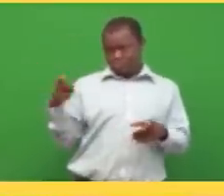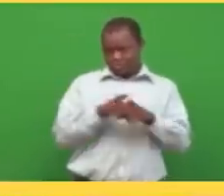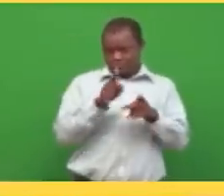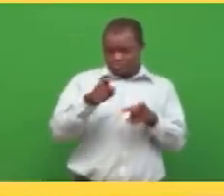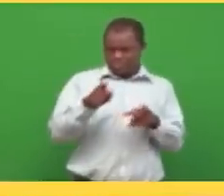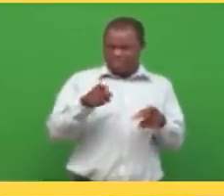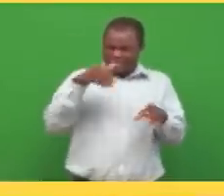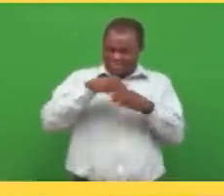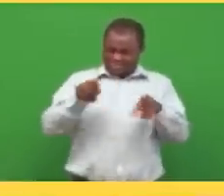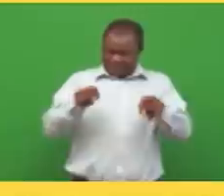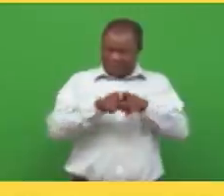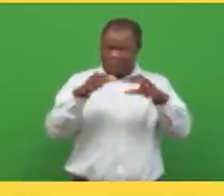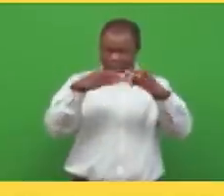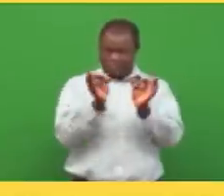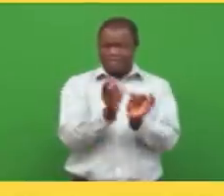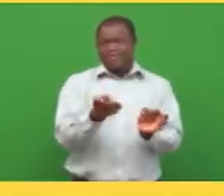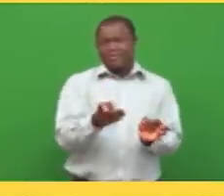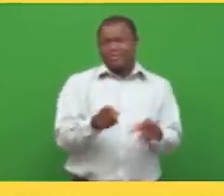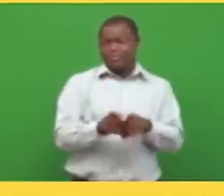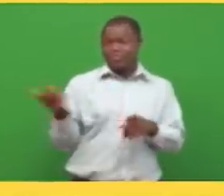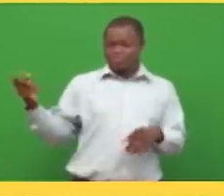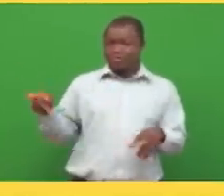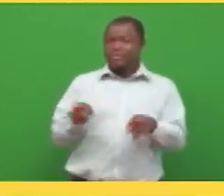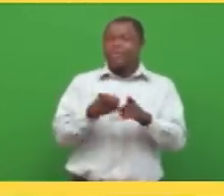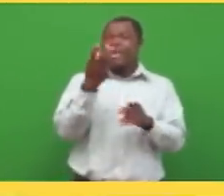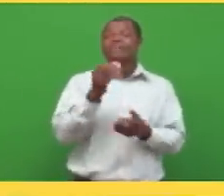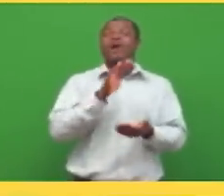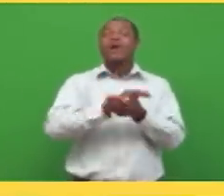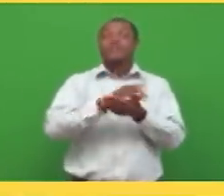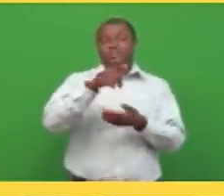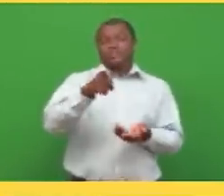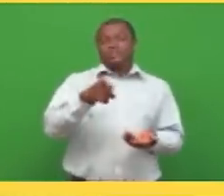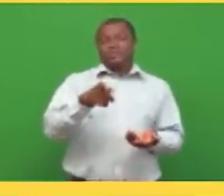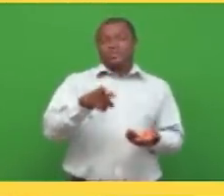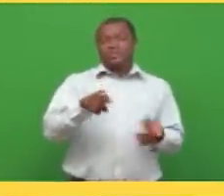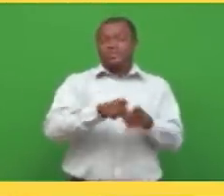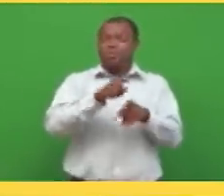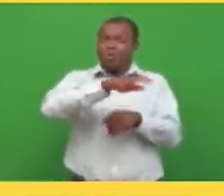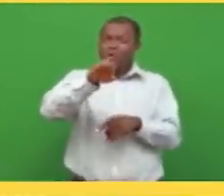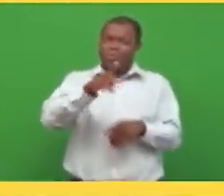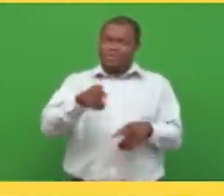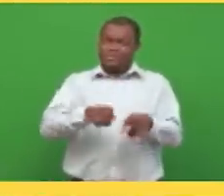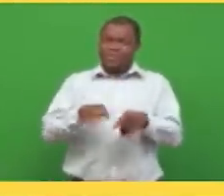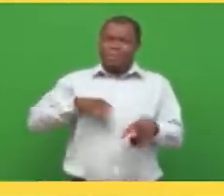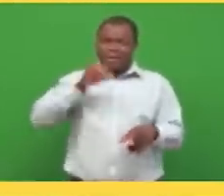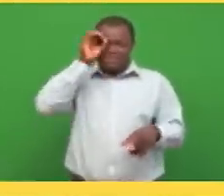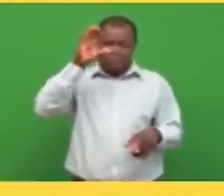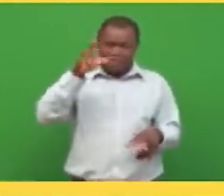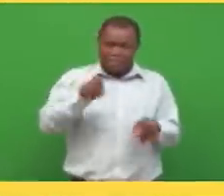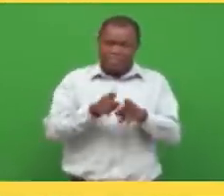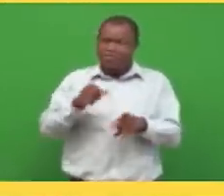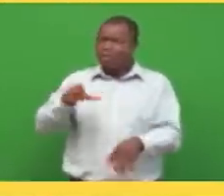yapinda mumba mumwe chete. Midzimu ine hunhu hwaya. Ndiyo mhaka panofa Dr. Mai Chisamba. Vachisamba vabati midziyo